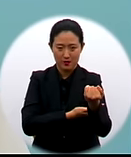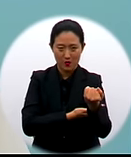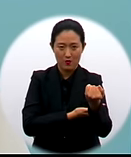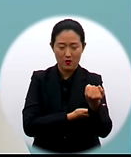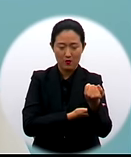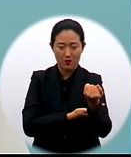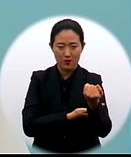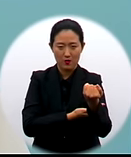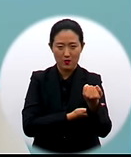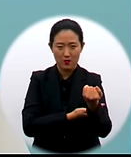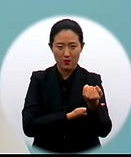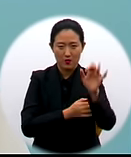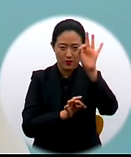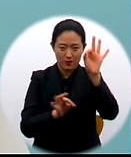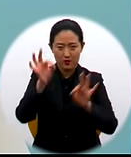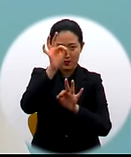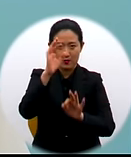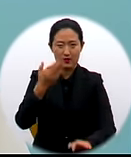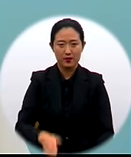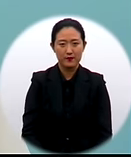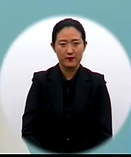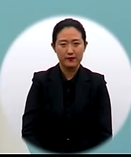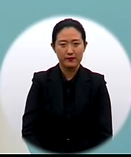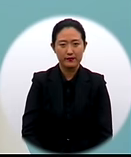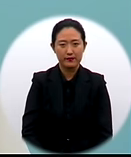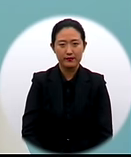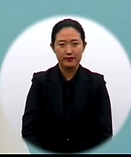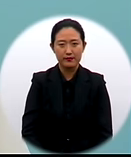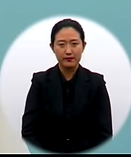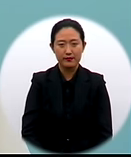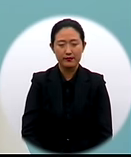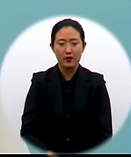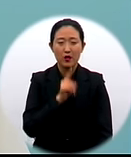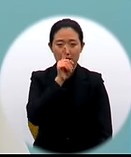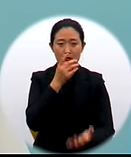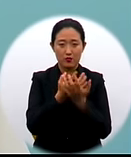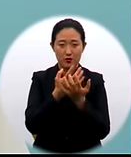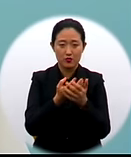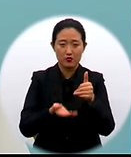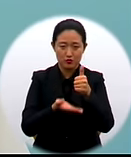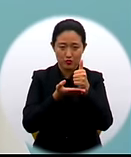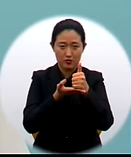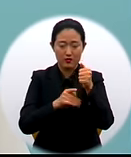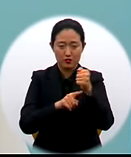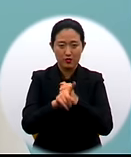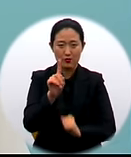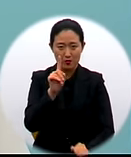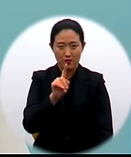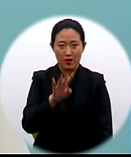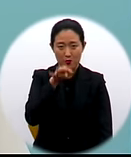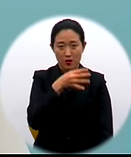전문적인 영역은 AI의 도움을 받을 수 있다고 생각하기 때문에 전문성보다는 인간이 고유하게 가져야 하는 역량들이